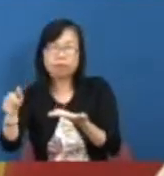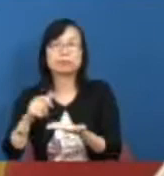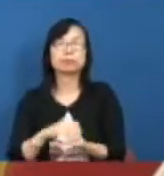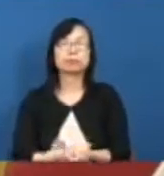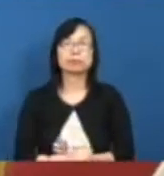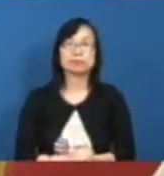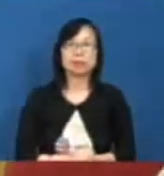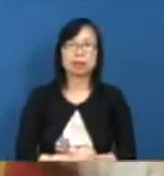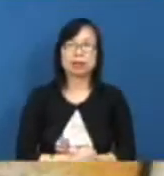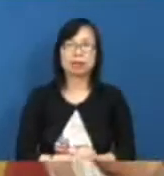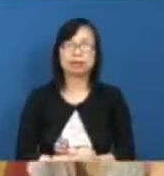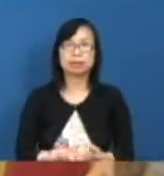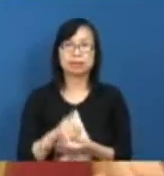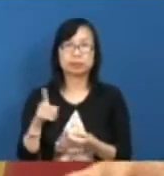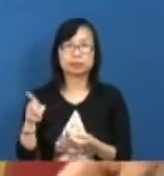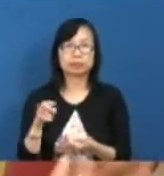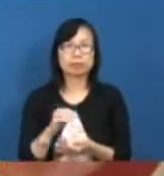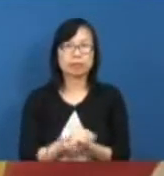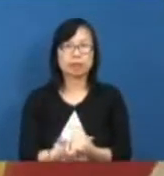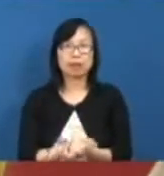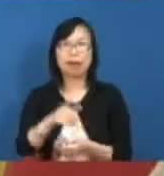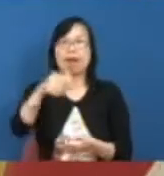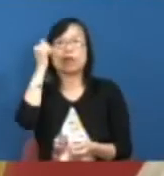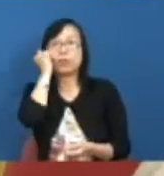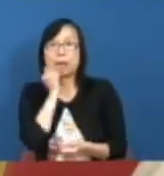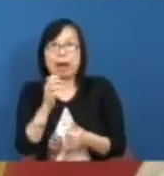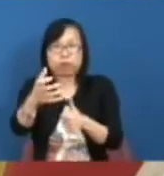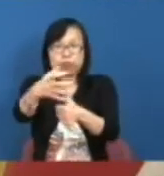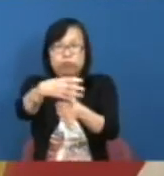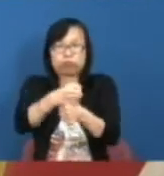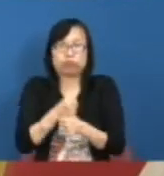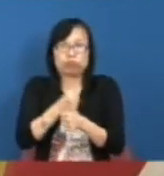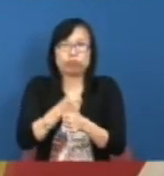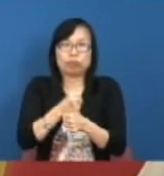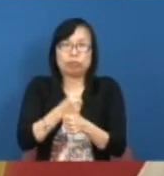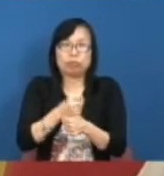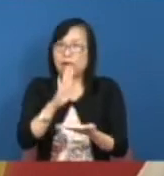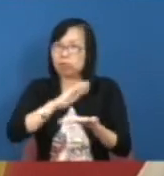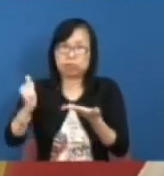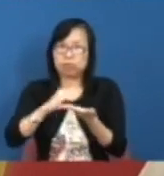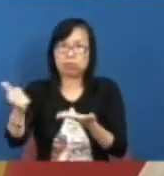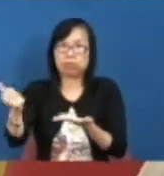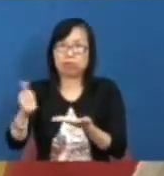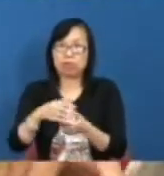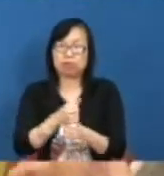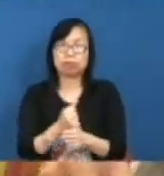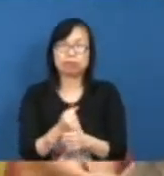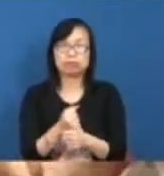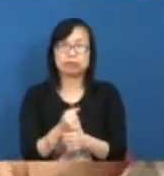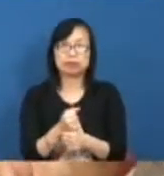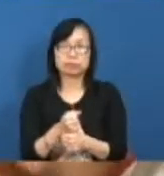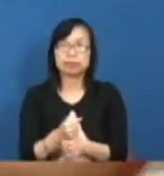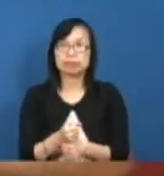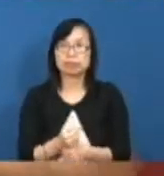呢幅啊，你唔好要呢個嗱，呢位阿伯就係箍住我啦，好清楚啦！呢位阿伯，呢位阿